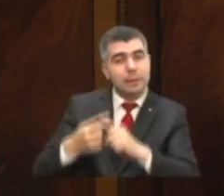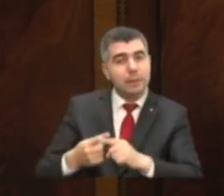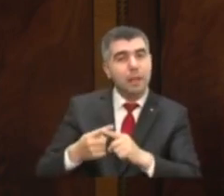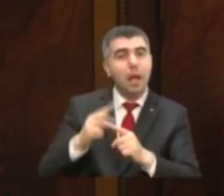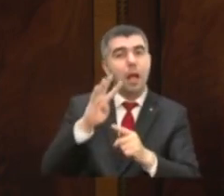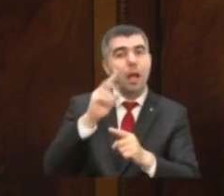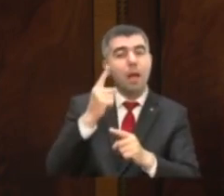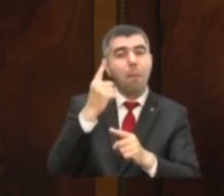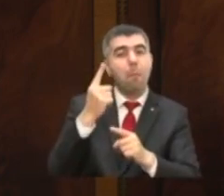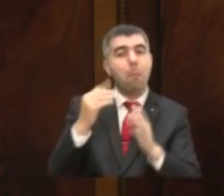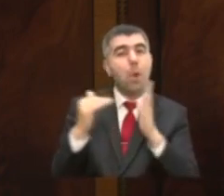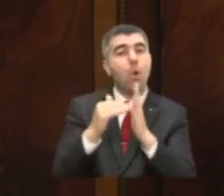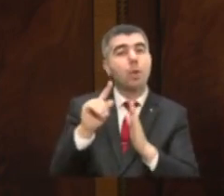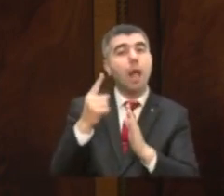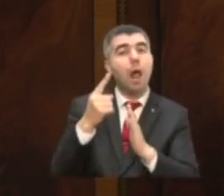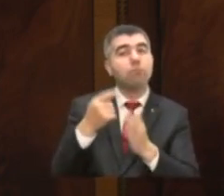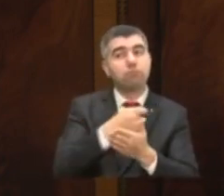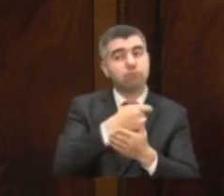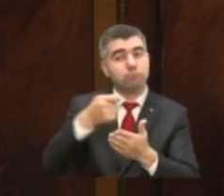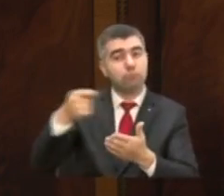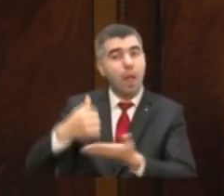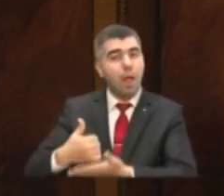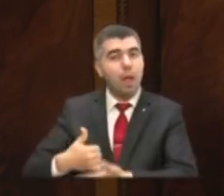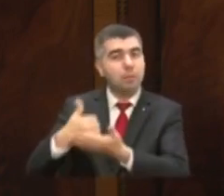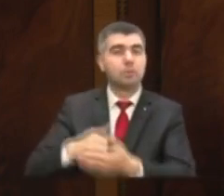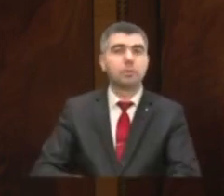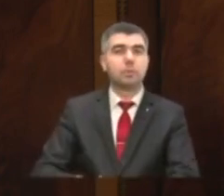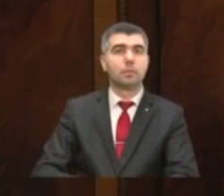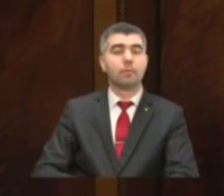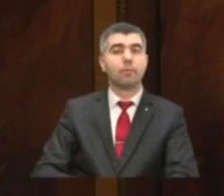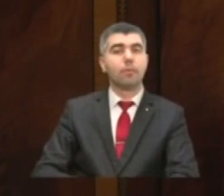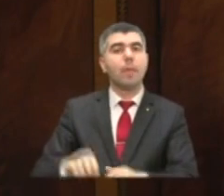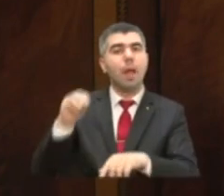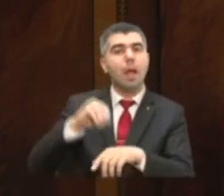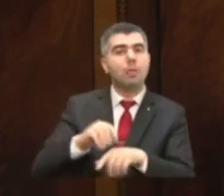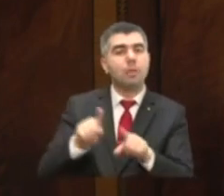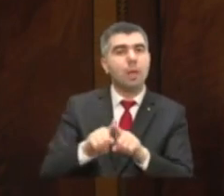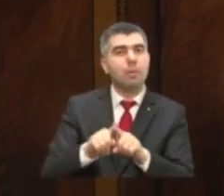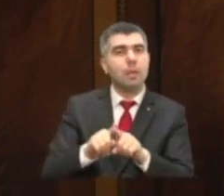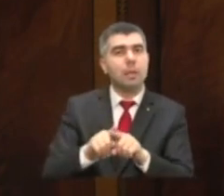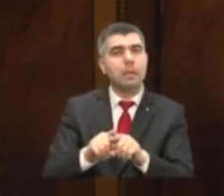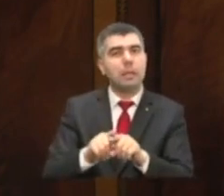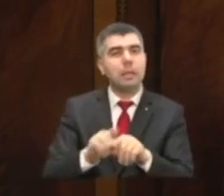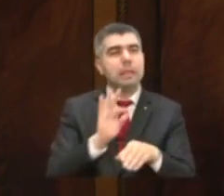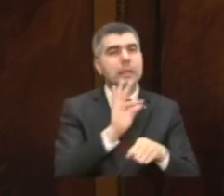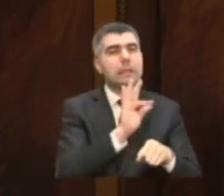أيضا التعليم الأولي اللي تطلق البرنامج ديال التعميم ديالو، وهو أيضا يتخصص